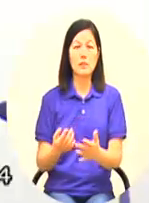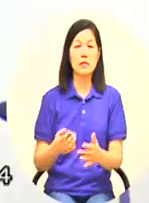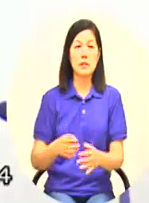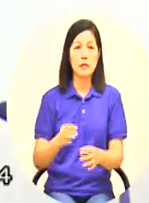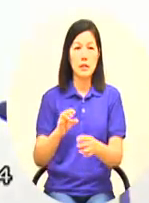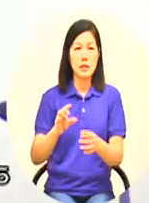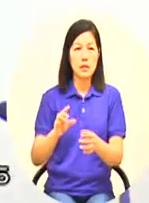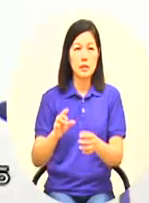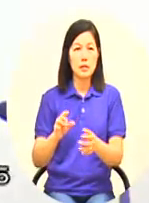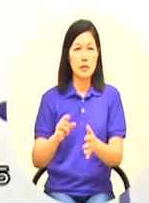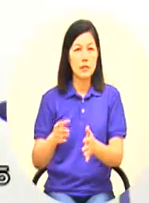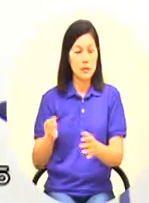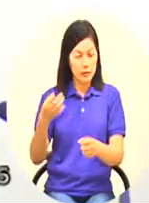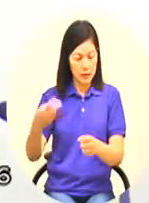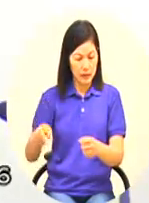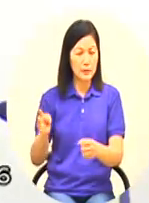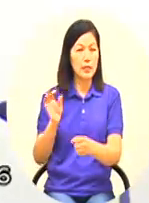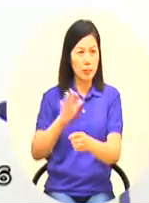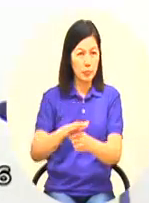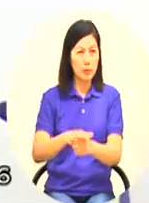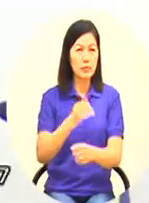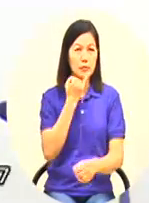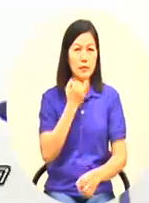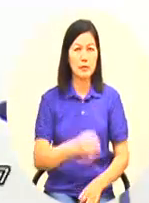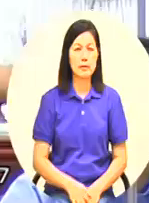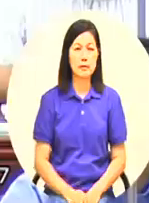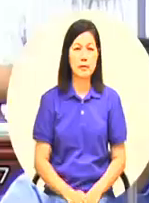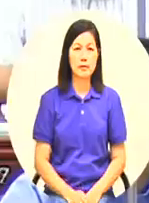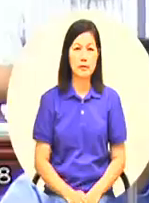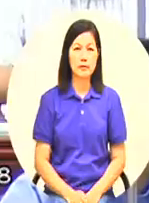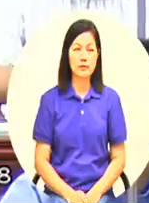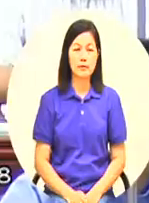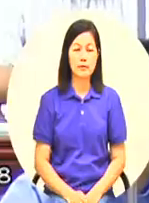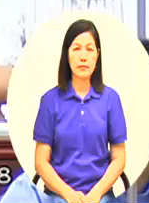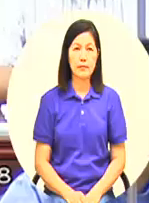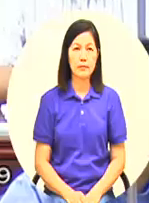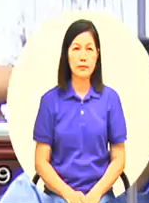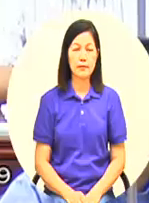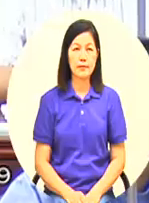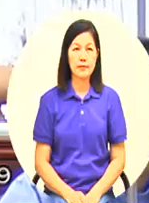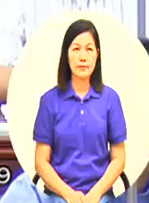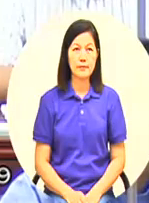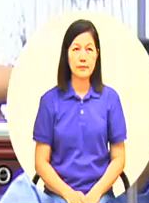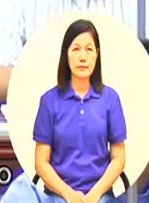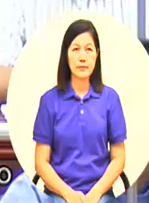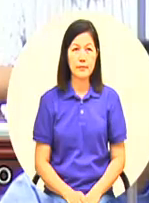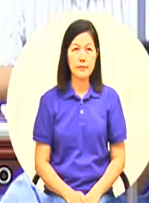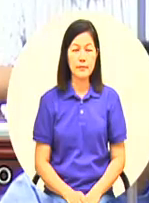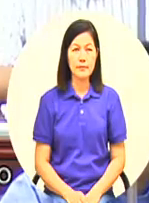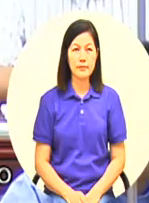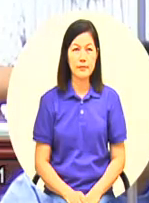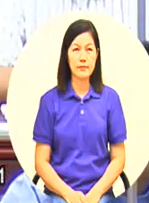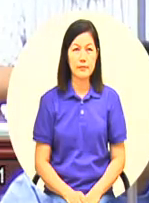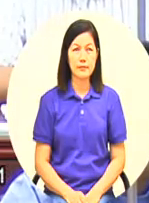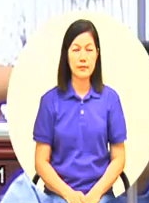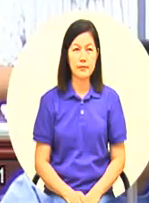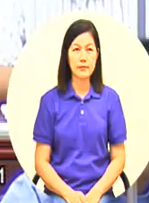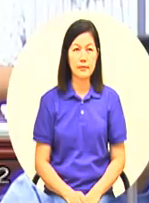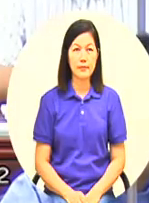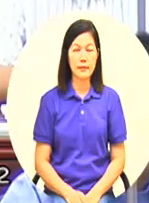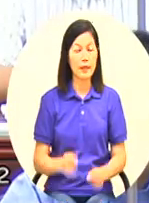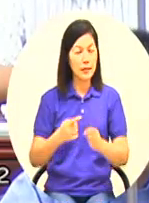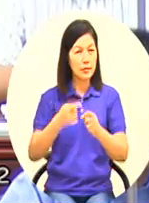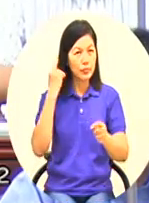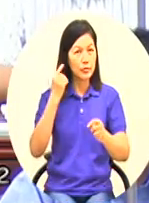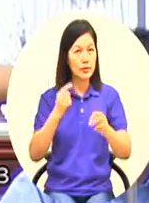长，好，这个局长，请你答复一下。 好，谢谢议员哈。那个其实报告议员就是说，我们去年